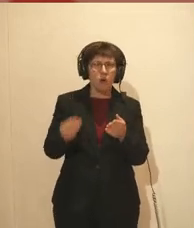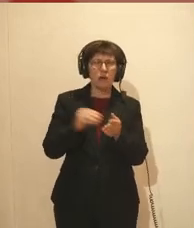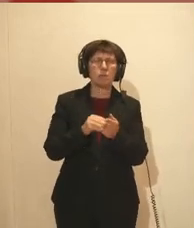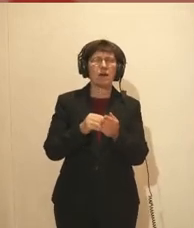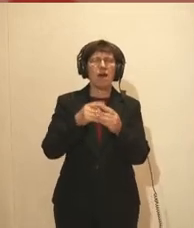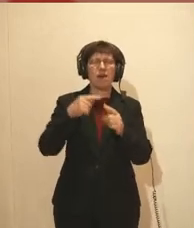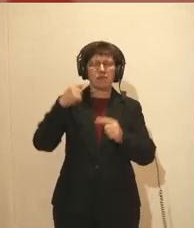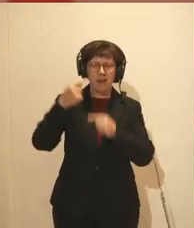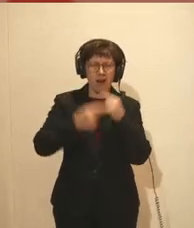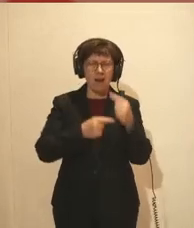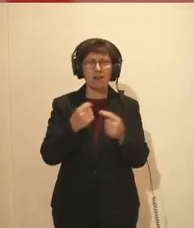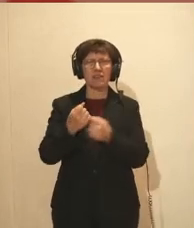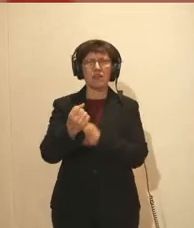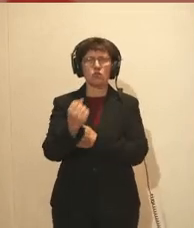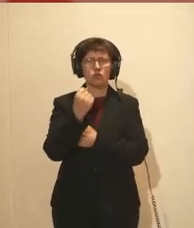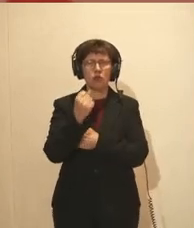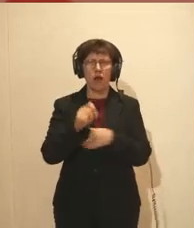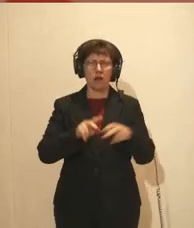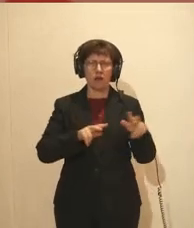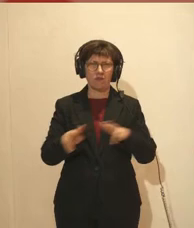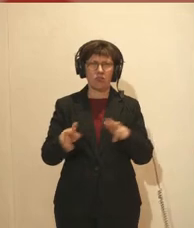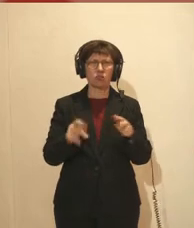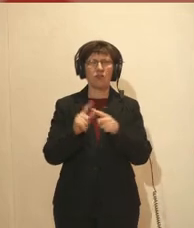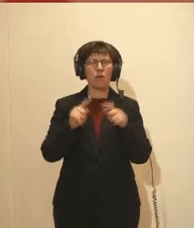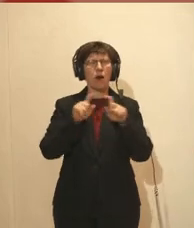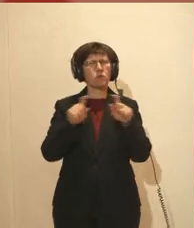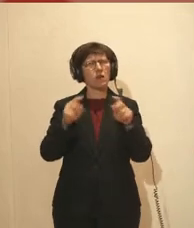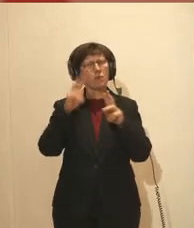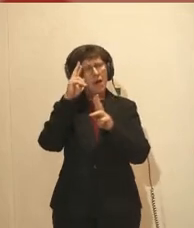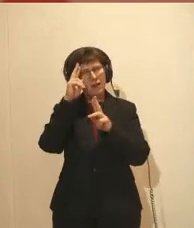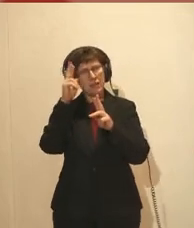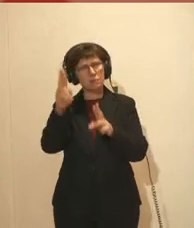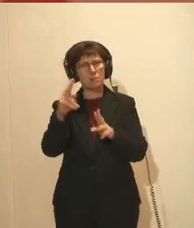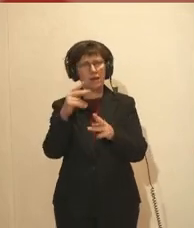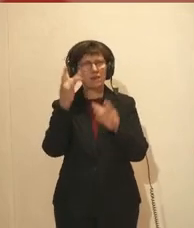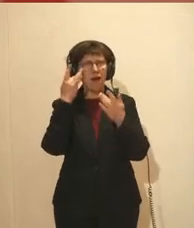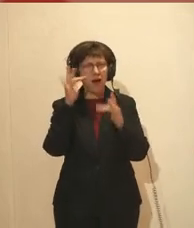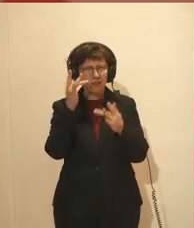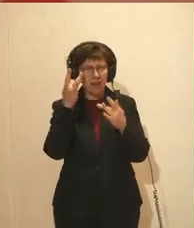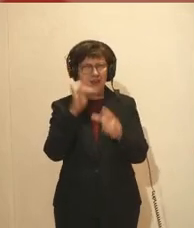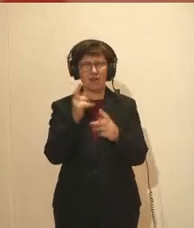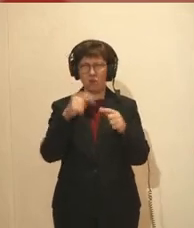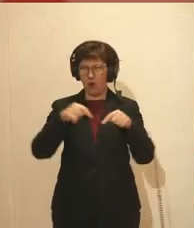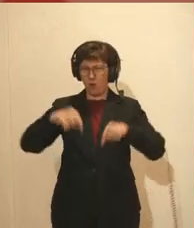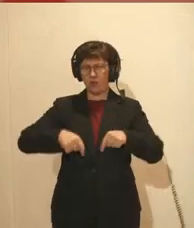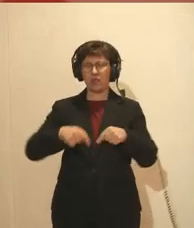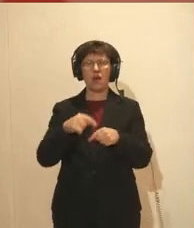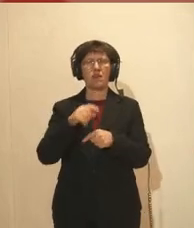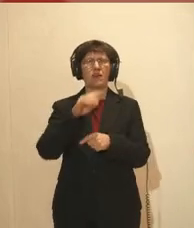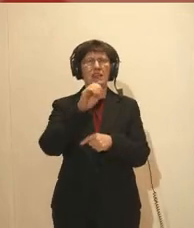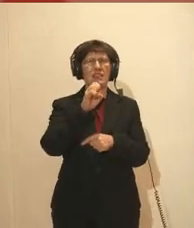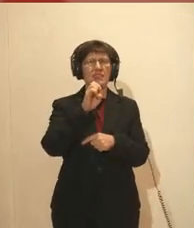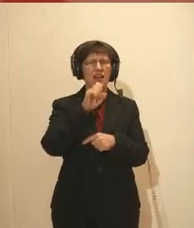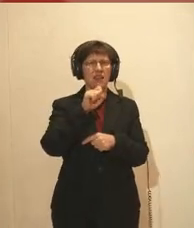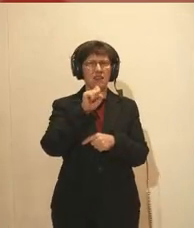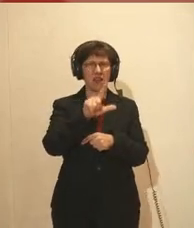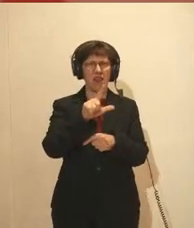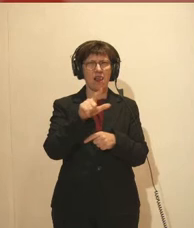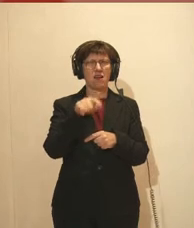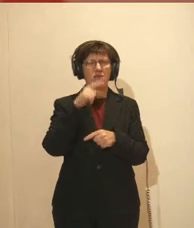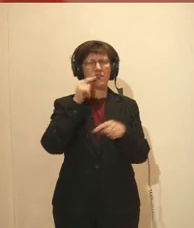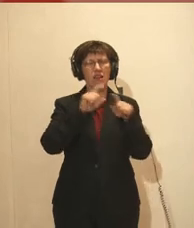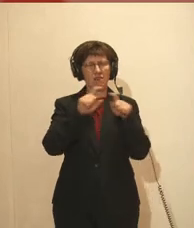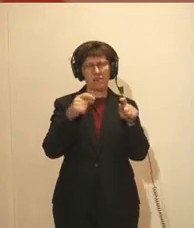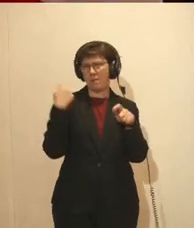nachhaltige und starke wirtschaft aber auch das thema respekt und anerkennung was jetzt hier auch auf dem panel mit michaels sender ja viel raum